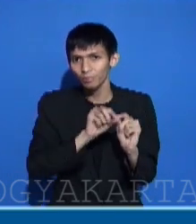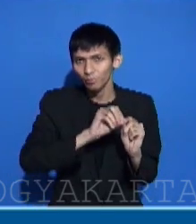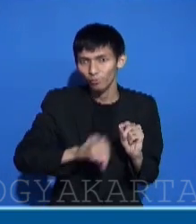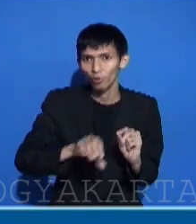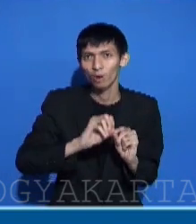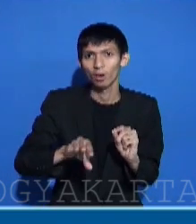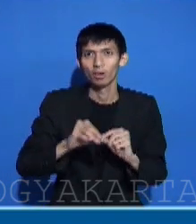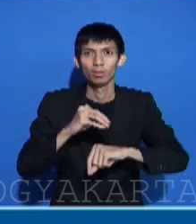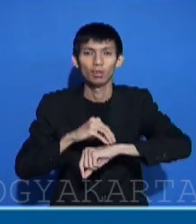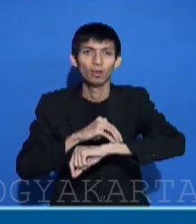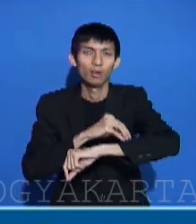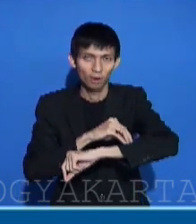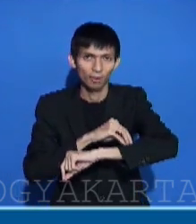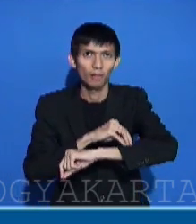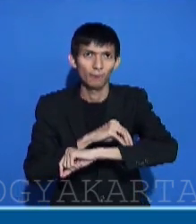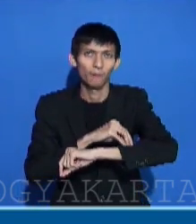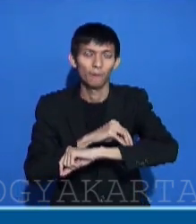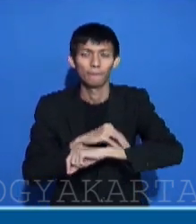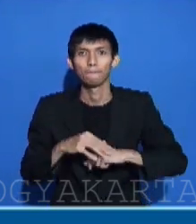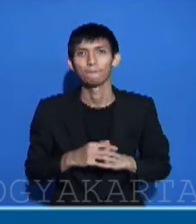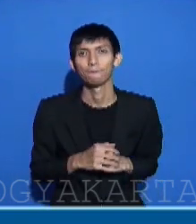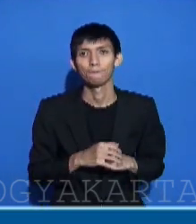angk jangang